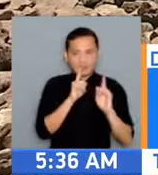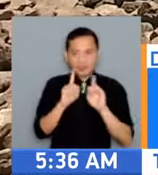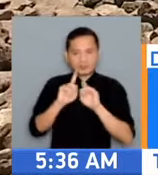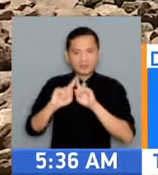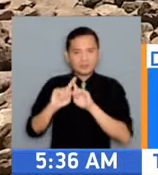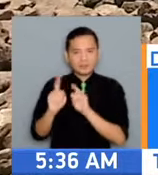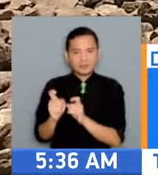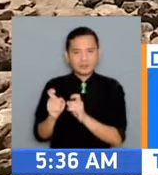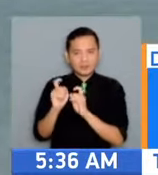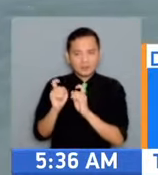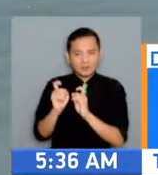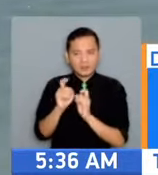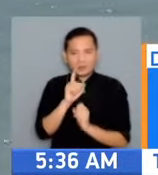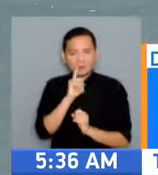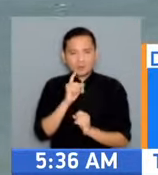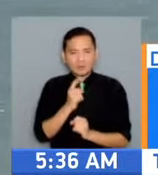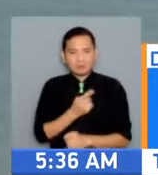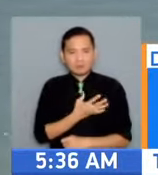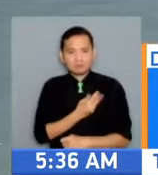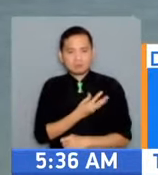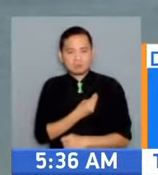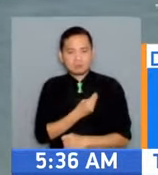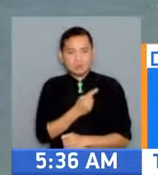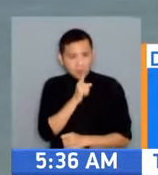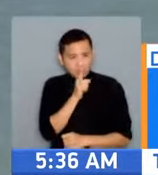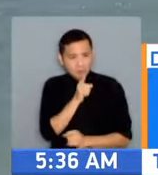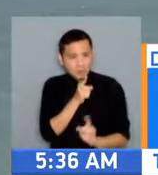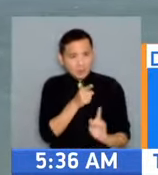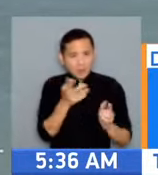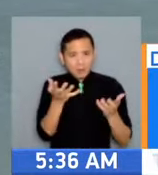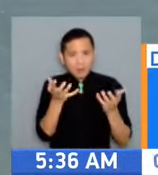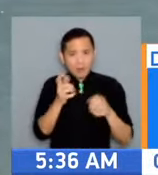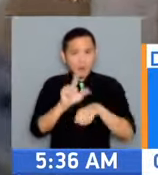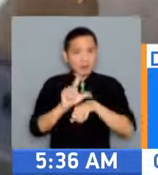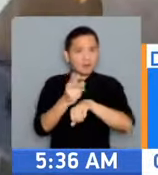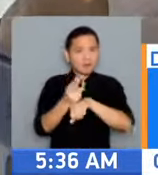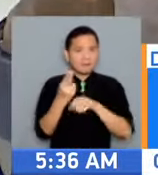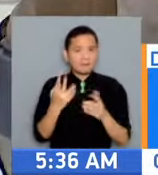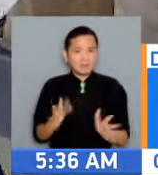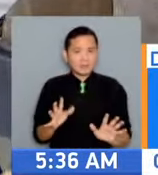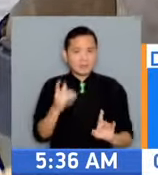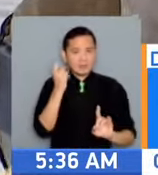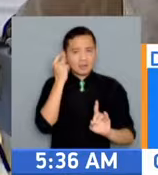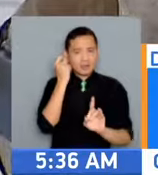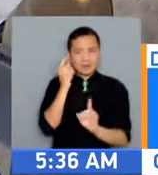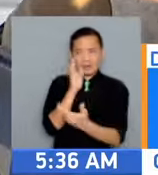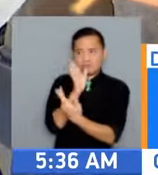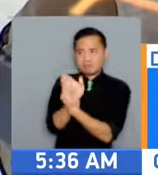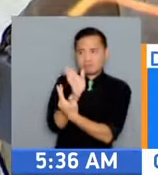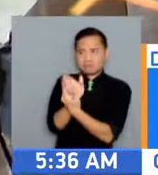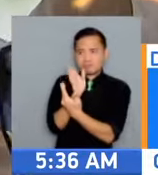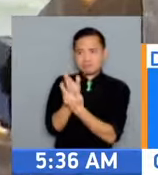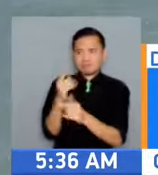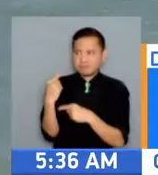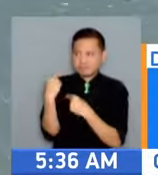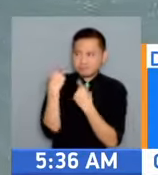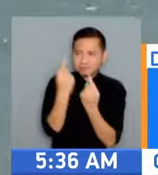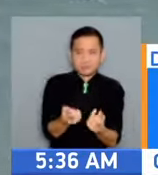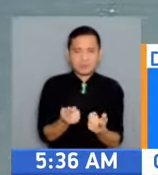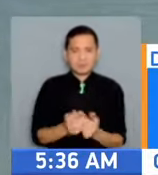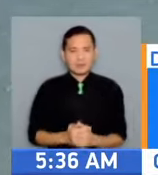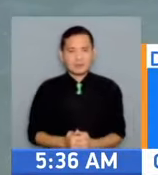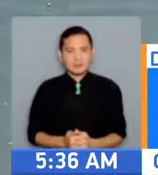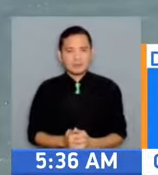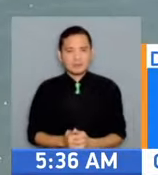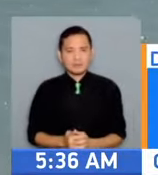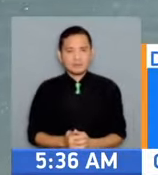dyan. Gusto lang naman nila maghanap buhay. Ay, siyempre, mahabang panahon talaga, di ba? Yan ang hanap buhay nila. So, ano ba naman ang